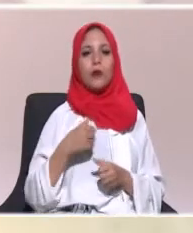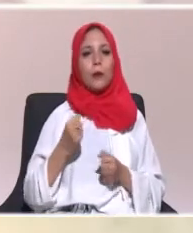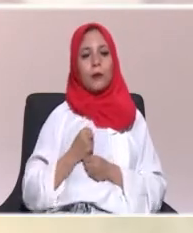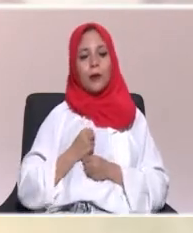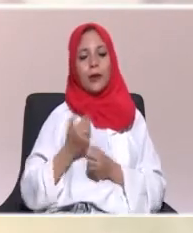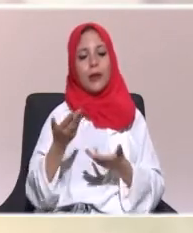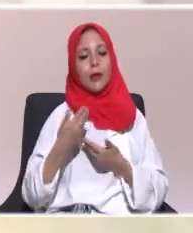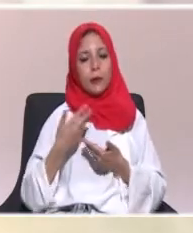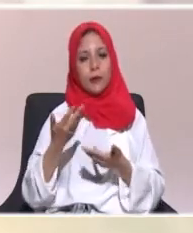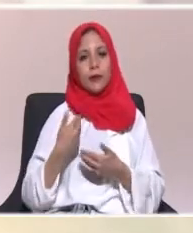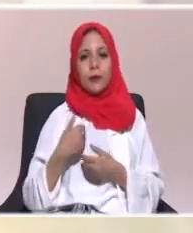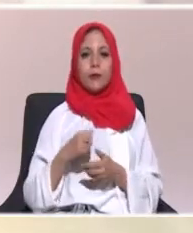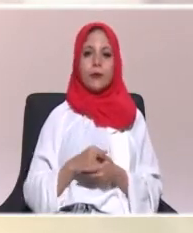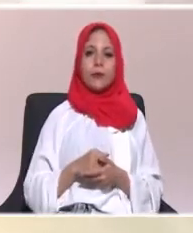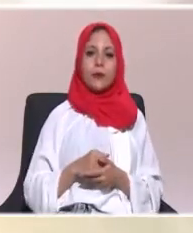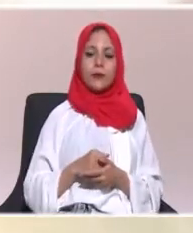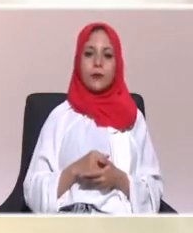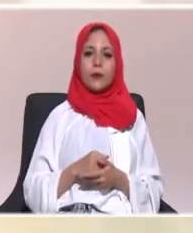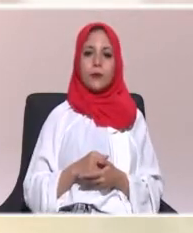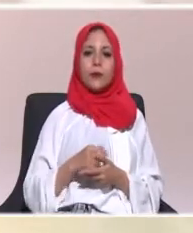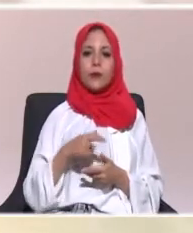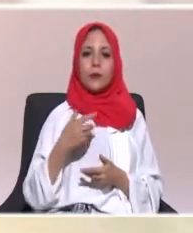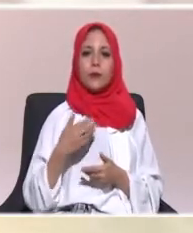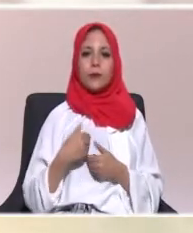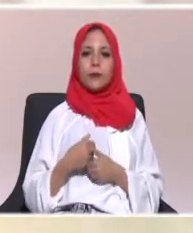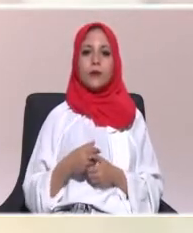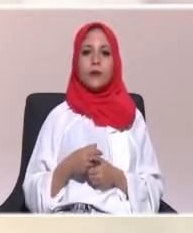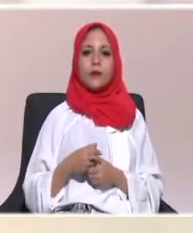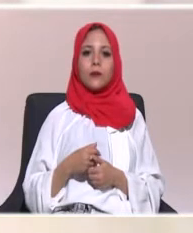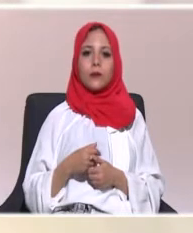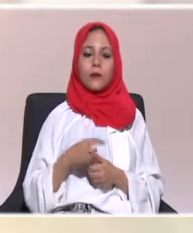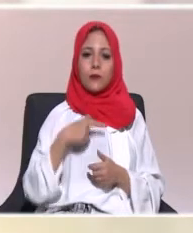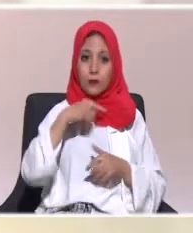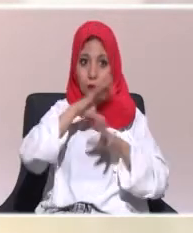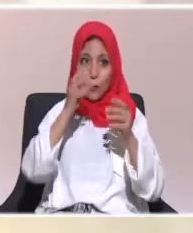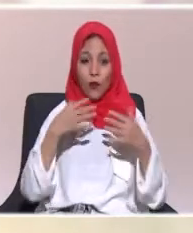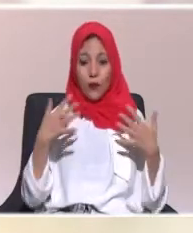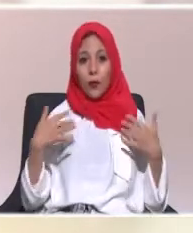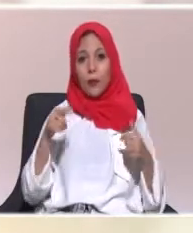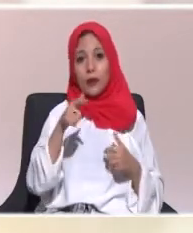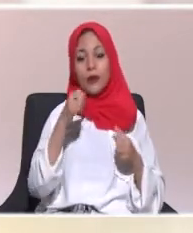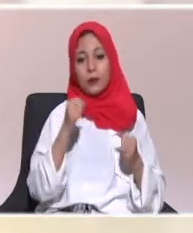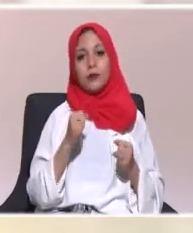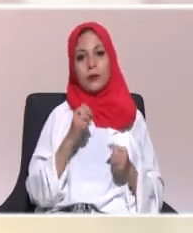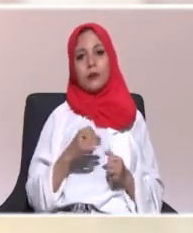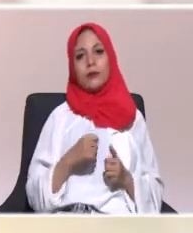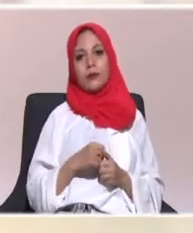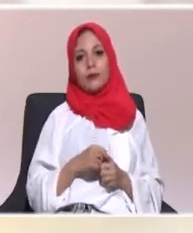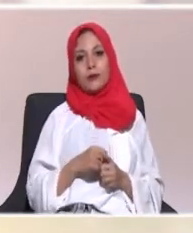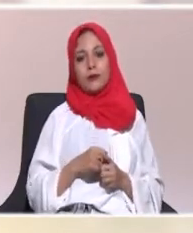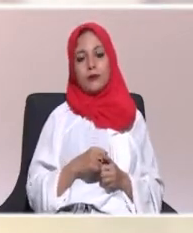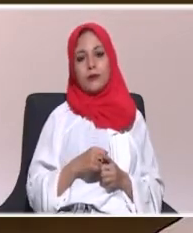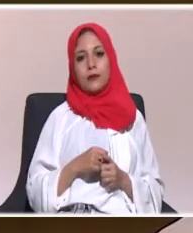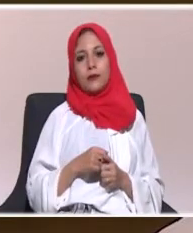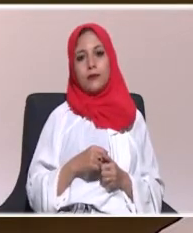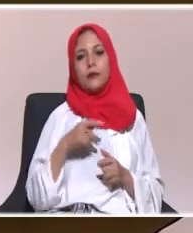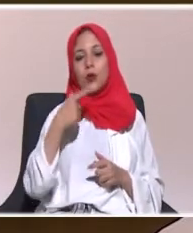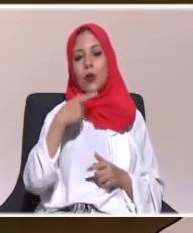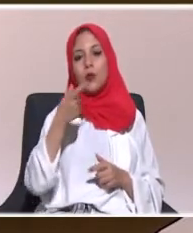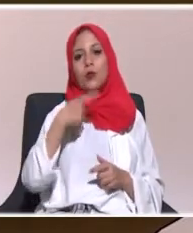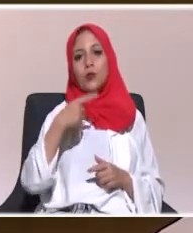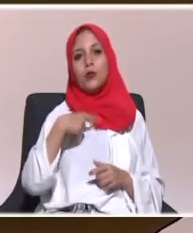يعني. الحمد لله هو مفتخر بيك دلوقتي جدا، واحنا كلنا فرحانين بيك لان انت ابننا يعني. صحيح. خليك ليا.